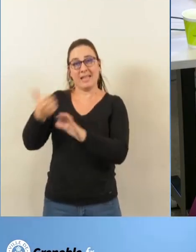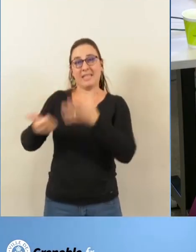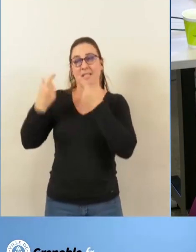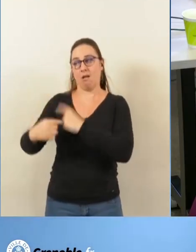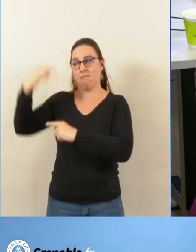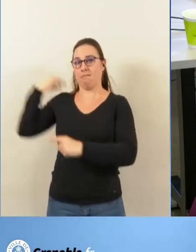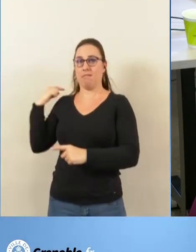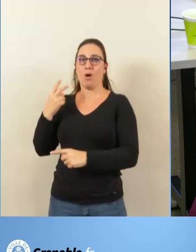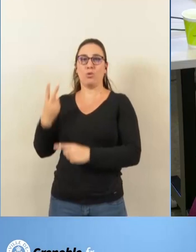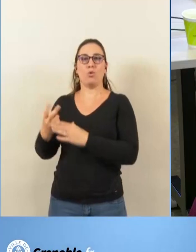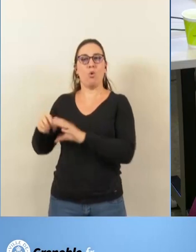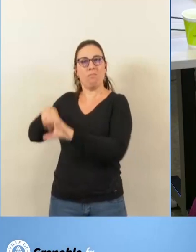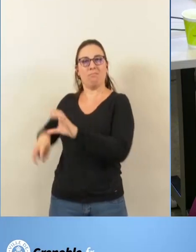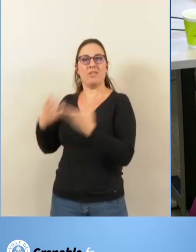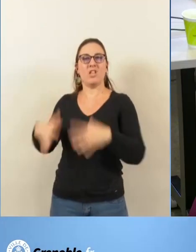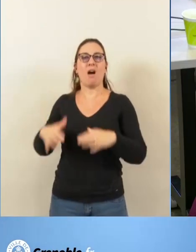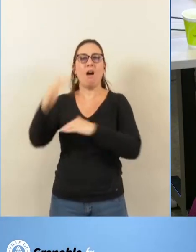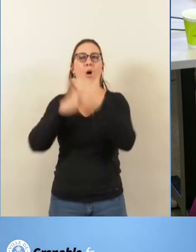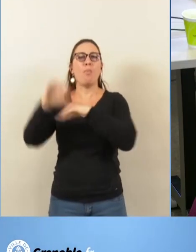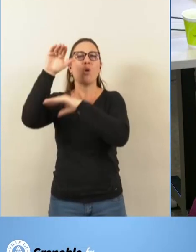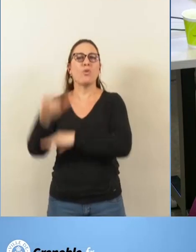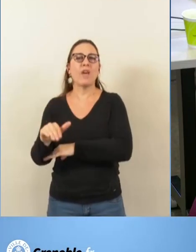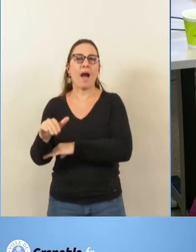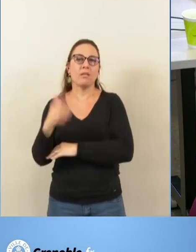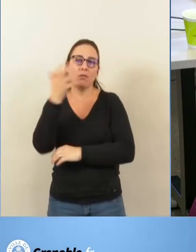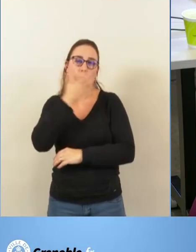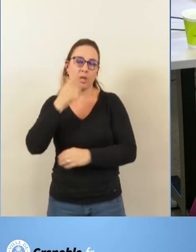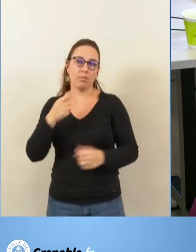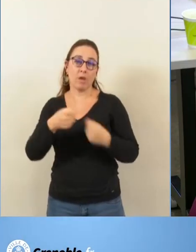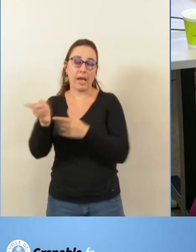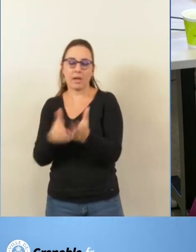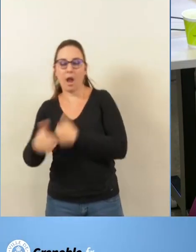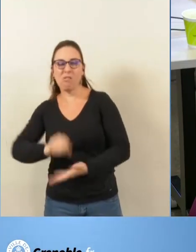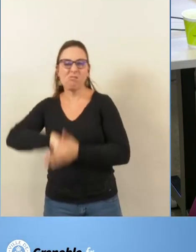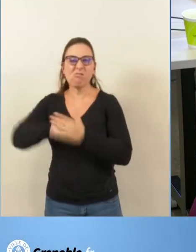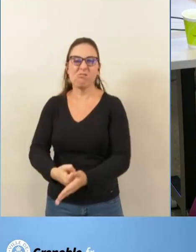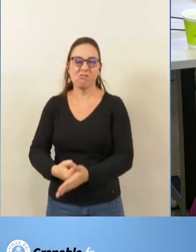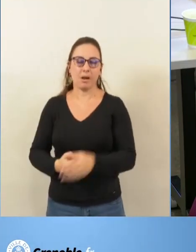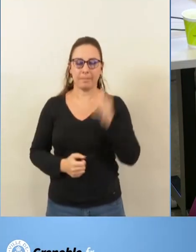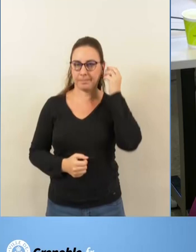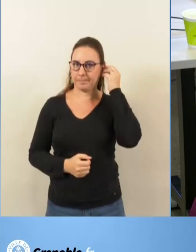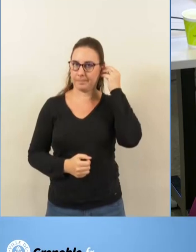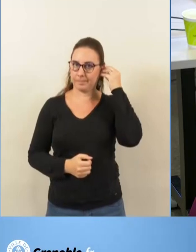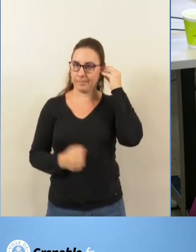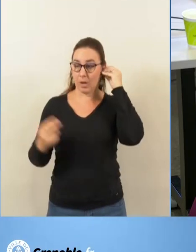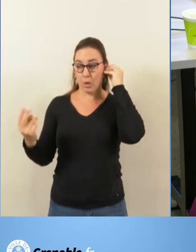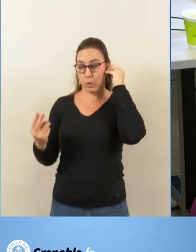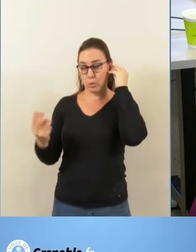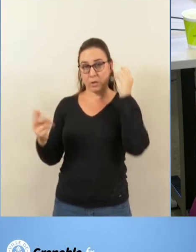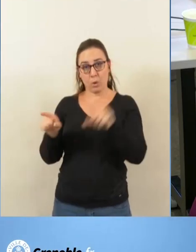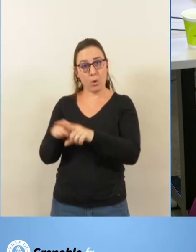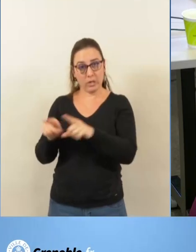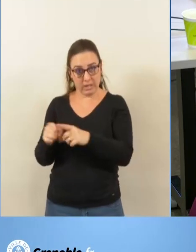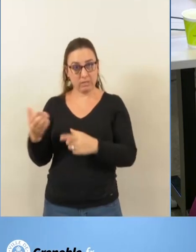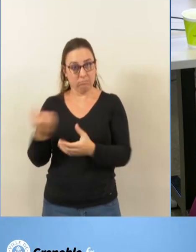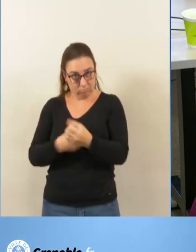réaction aux funestes plantes sauvegarde qui n'étaient plus ni moins qu'un plan d'austérité budgétaire donne avoué ces deux mêmes élus allons même jusqu'à